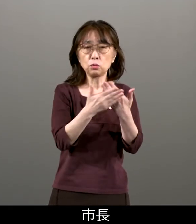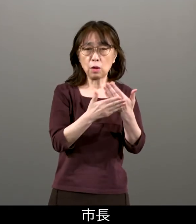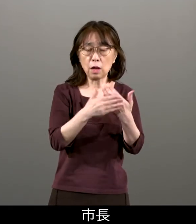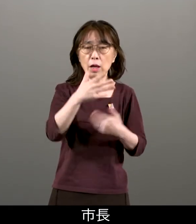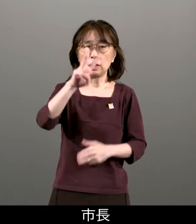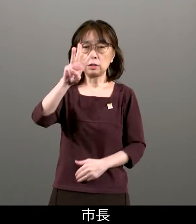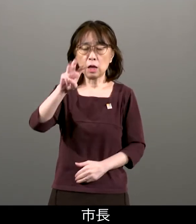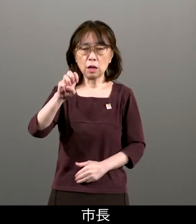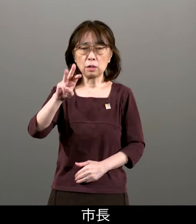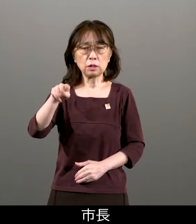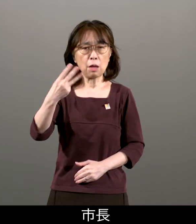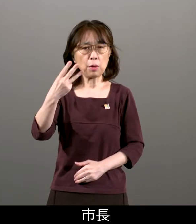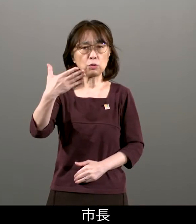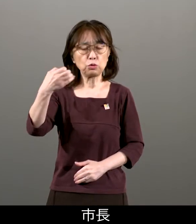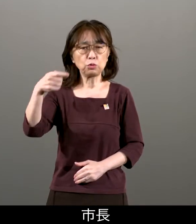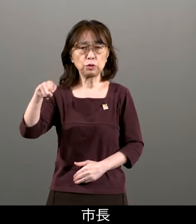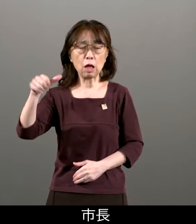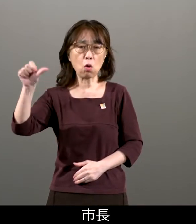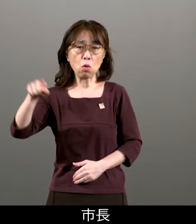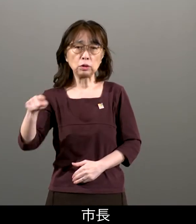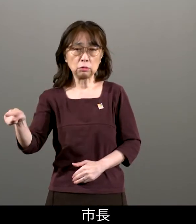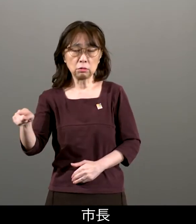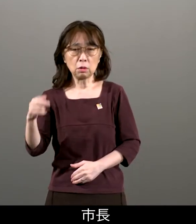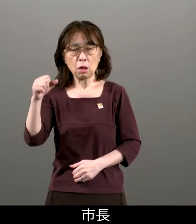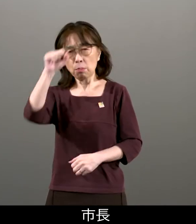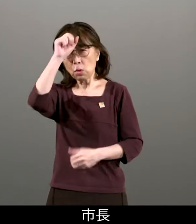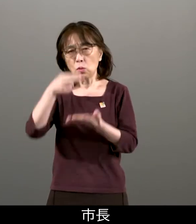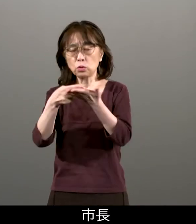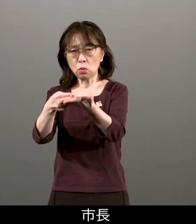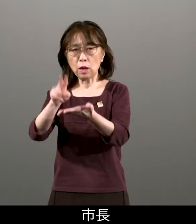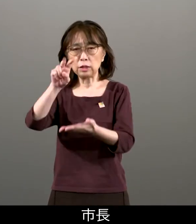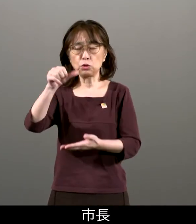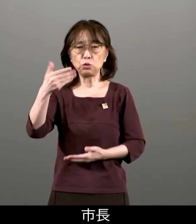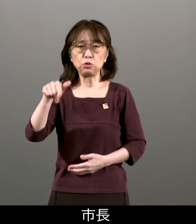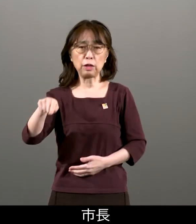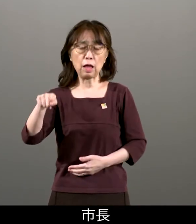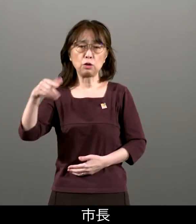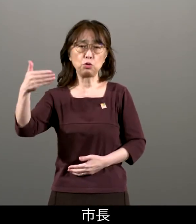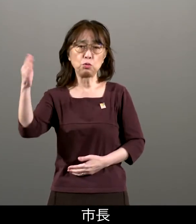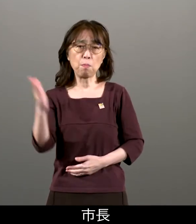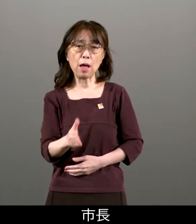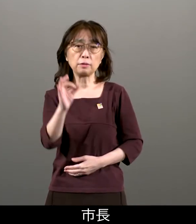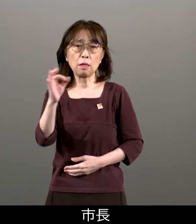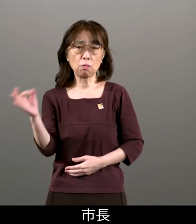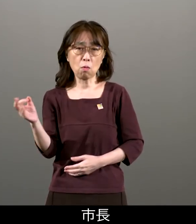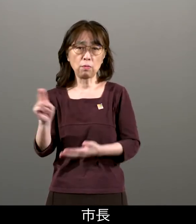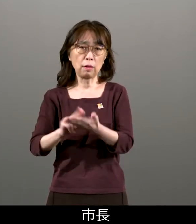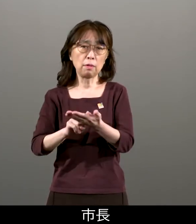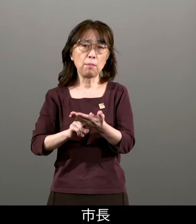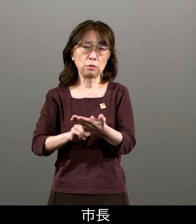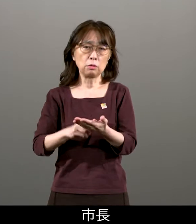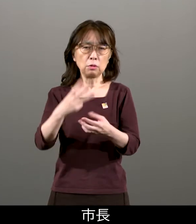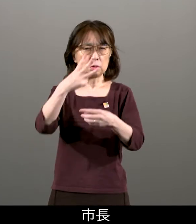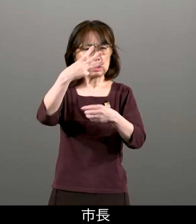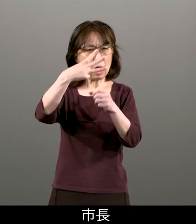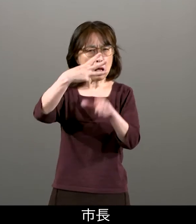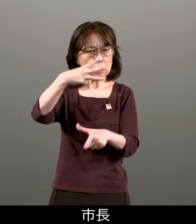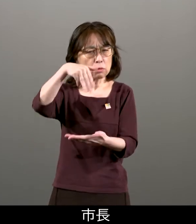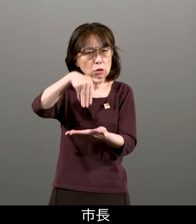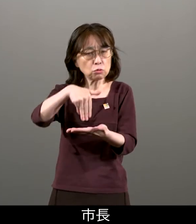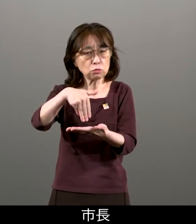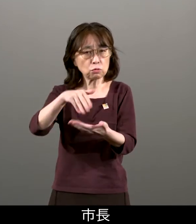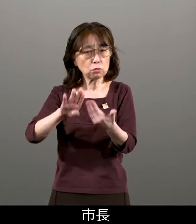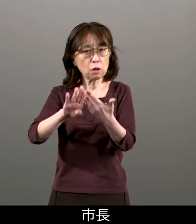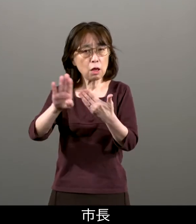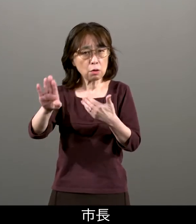390.5 人、病床使用率が 26.9% となっております。3月下旬から徐々